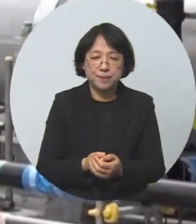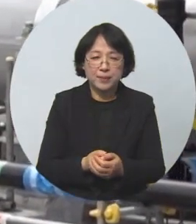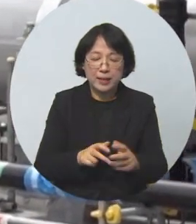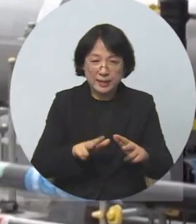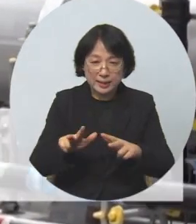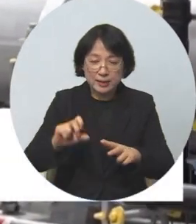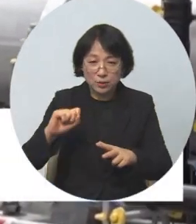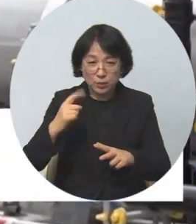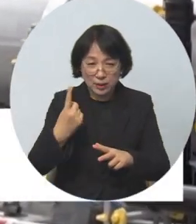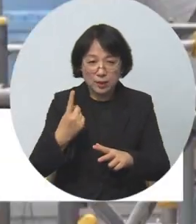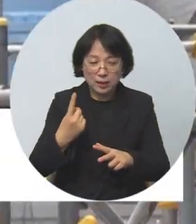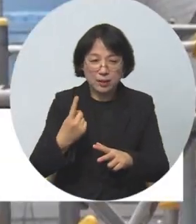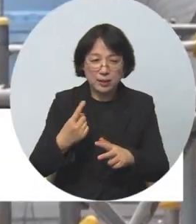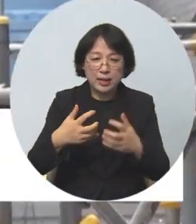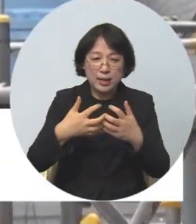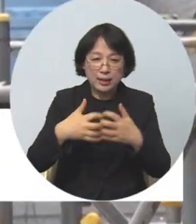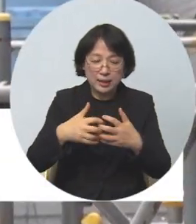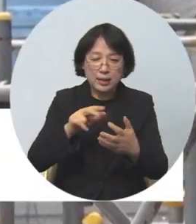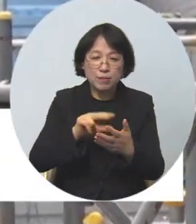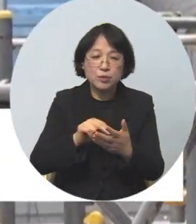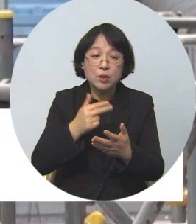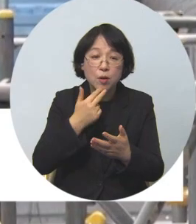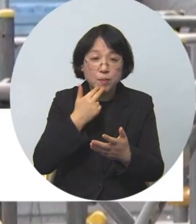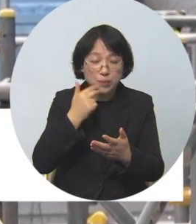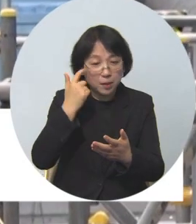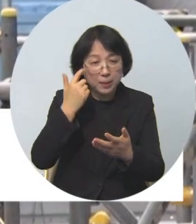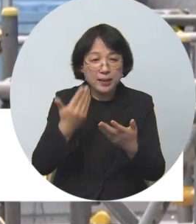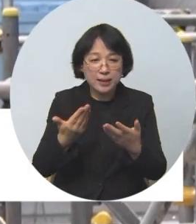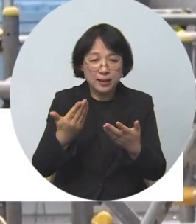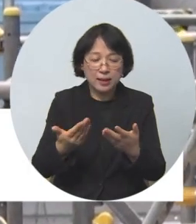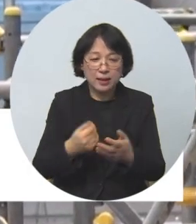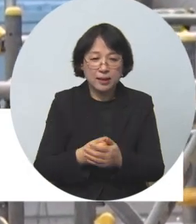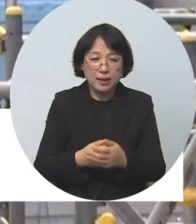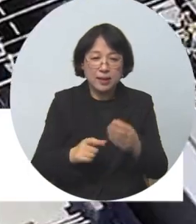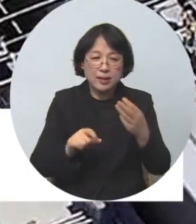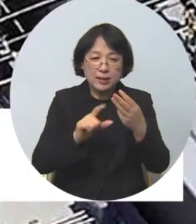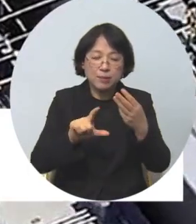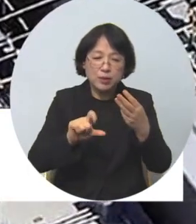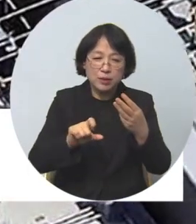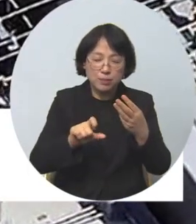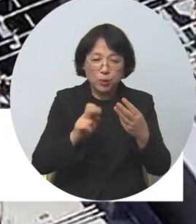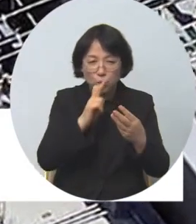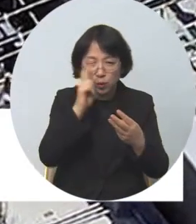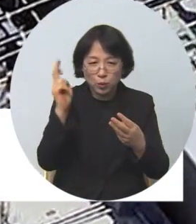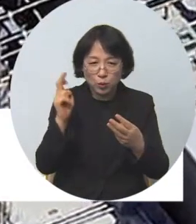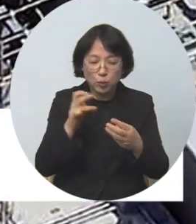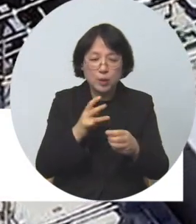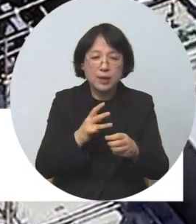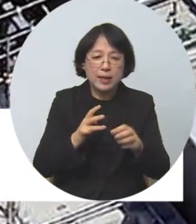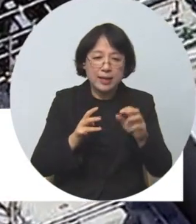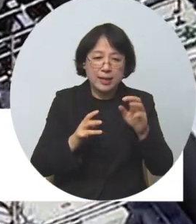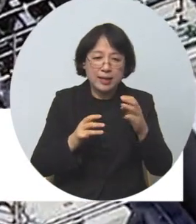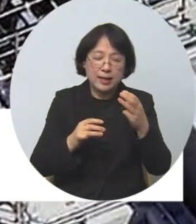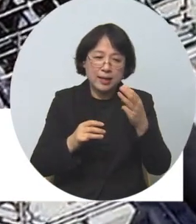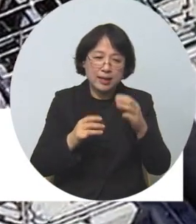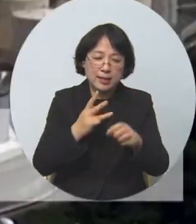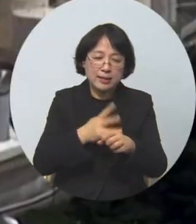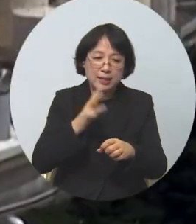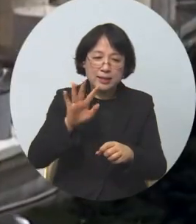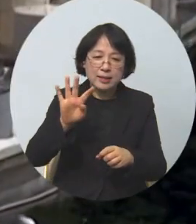지진으로 인한 설비 이상이 없다고 판단해 15일 오후 3시 49분 오염수 4차 방류를